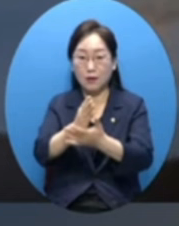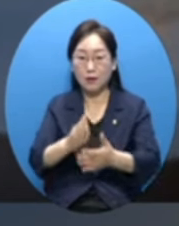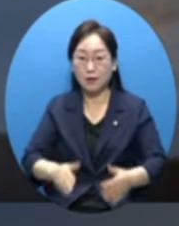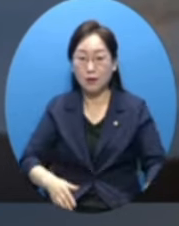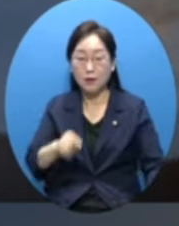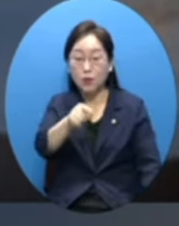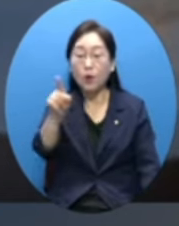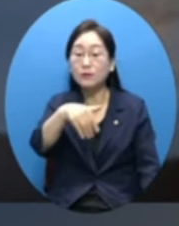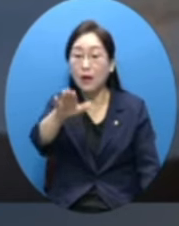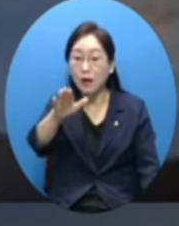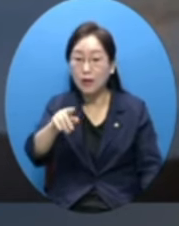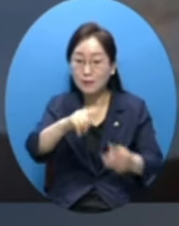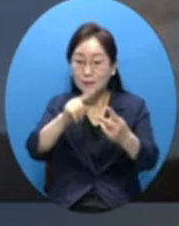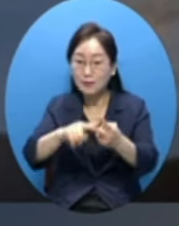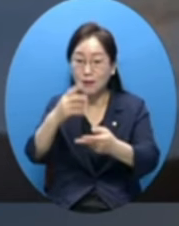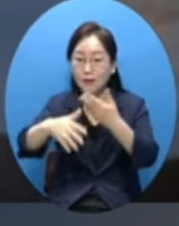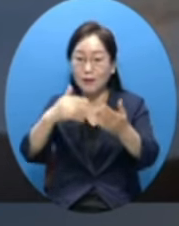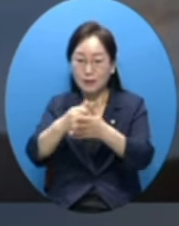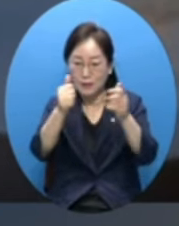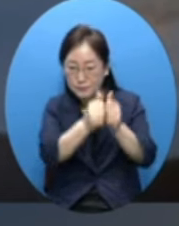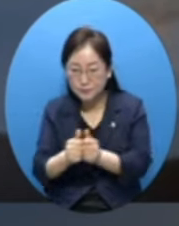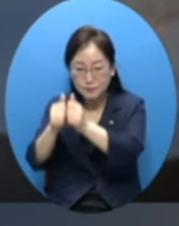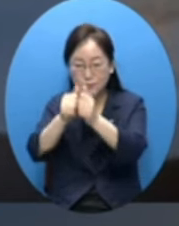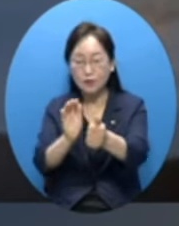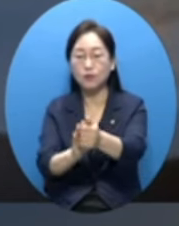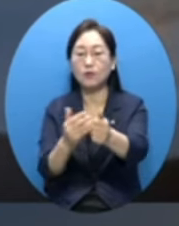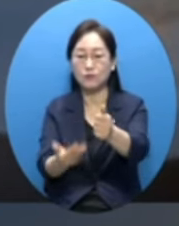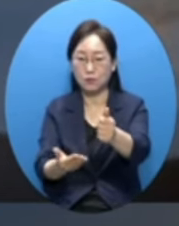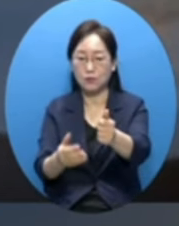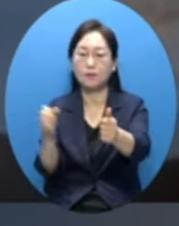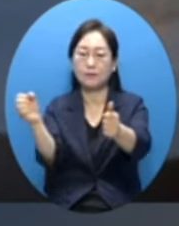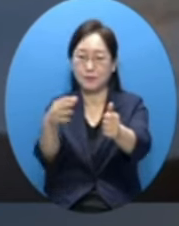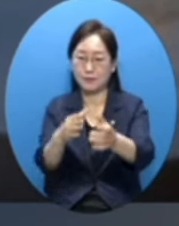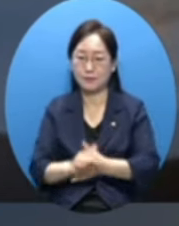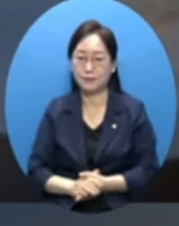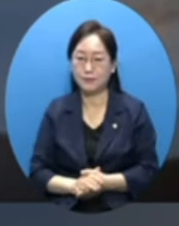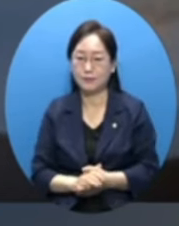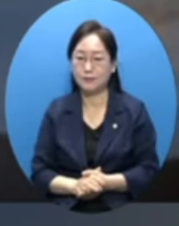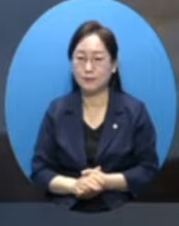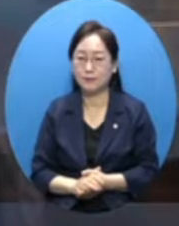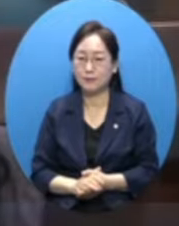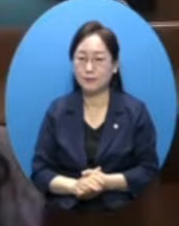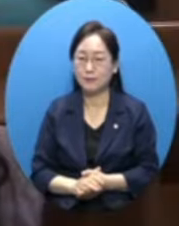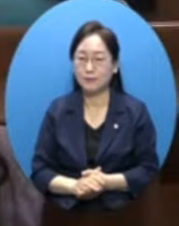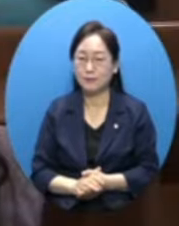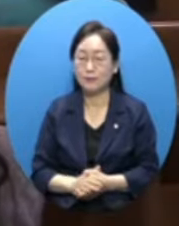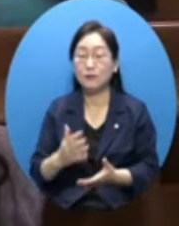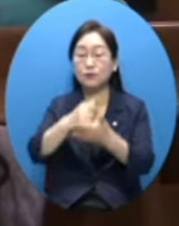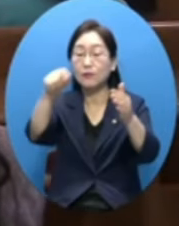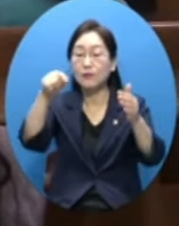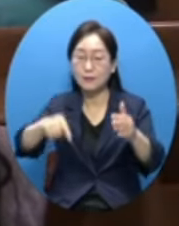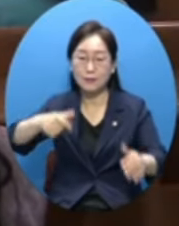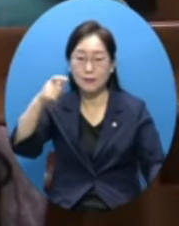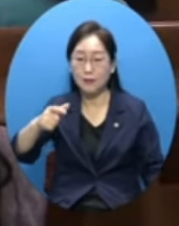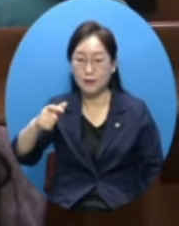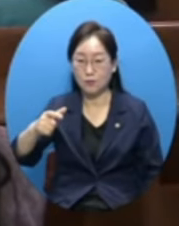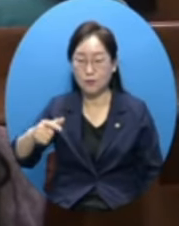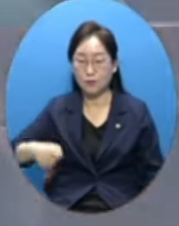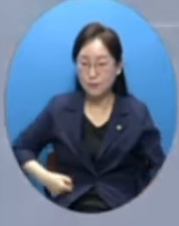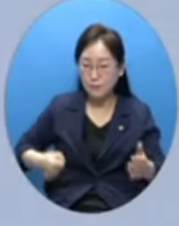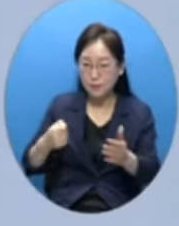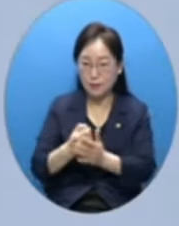내가 어디로 가든지 내 하나 야가 너와 함께 하느니라 하시니라 아 주에서 강하고